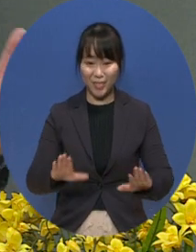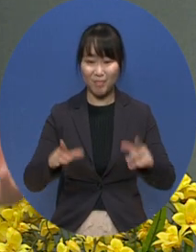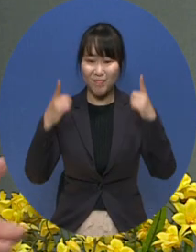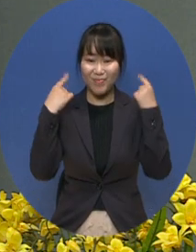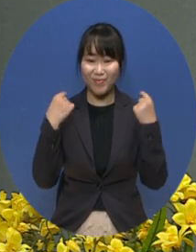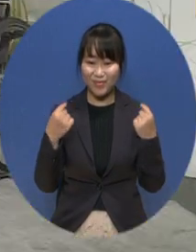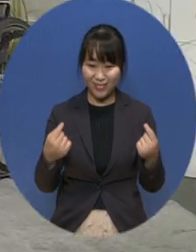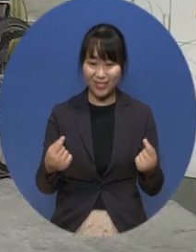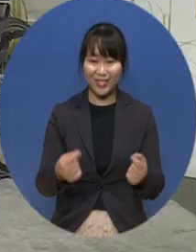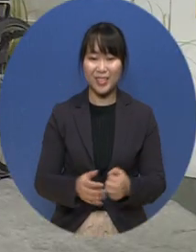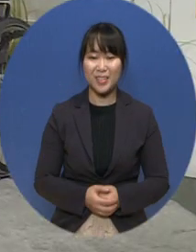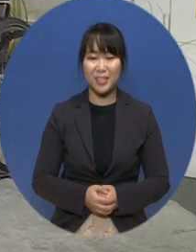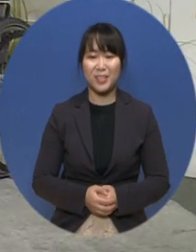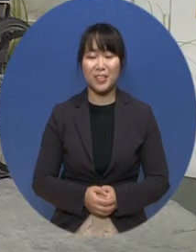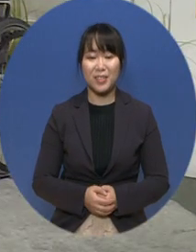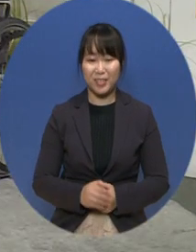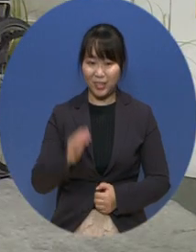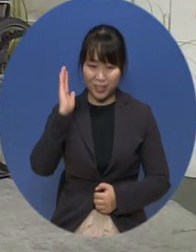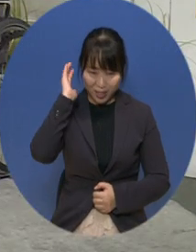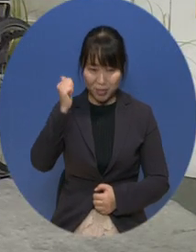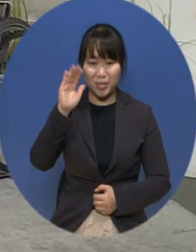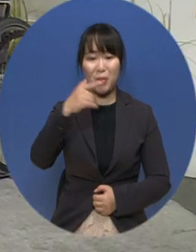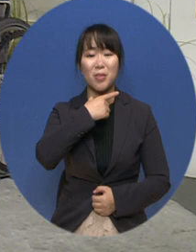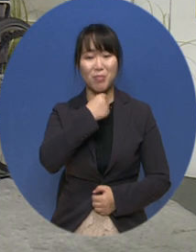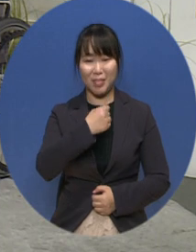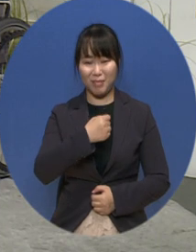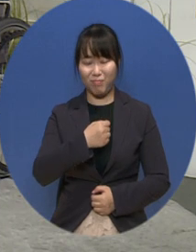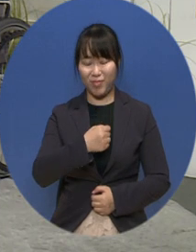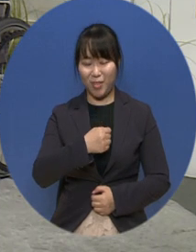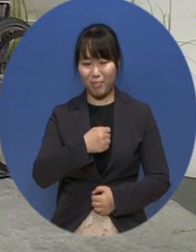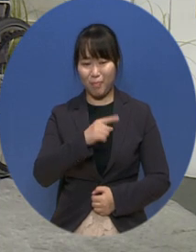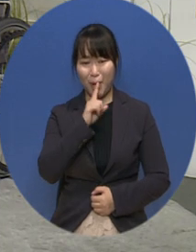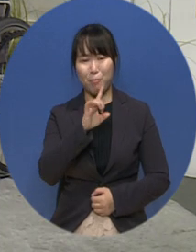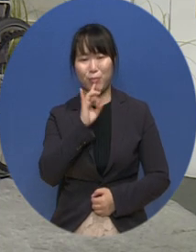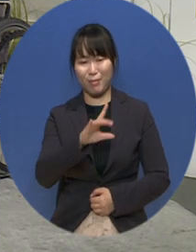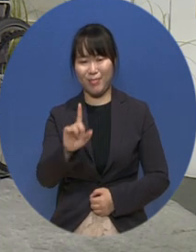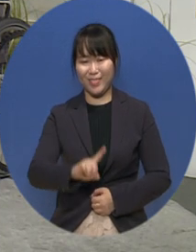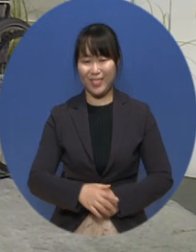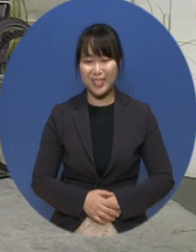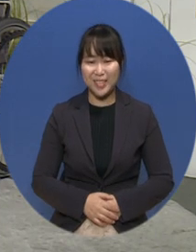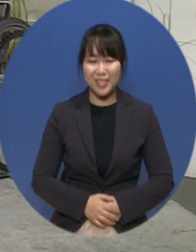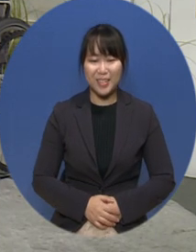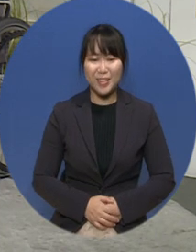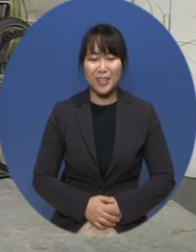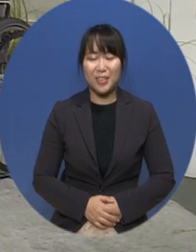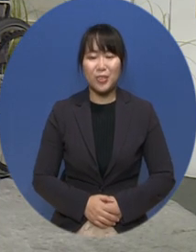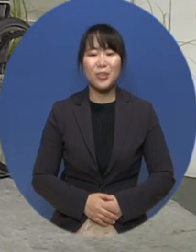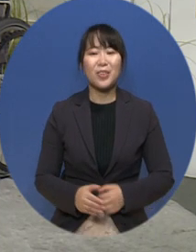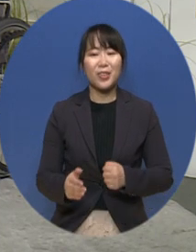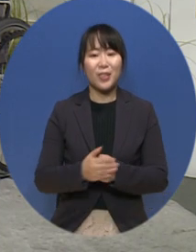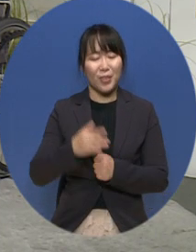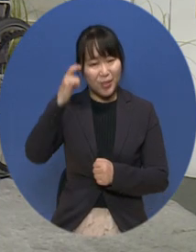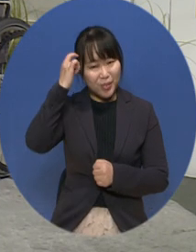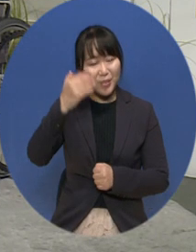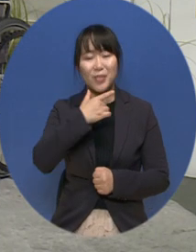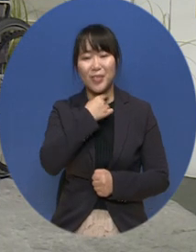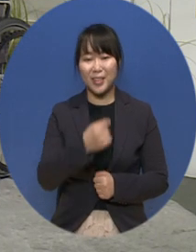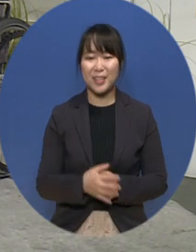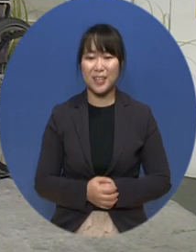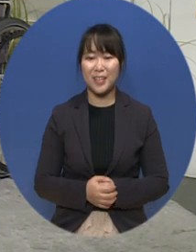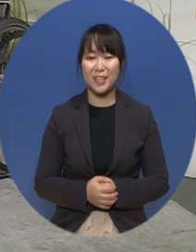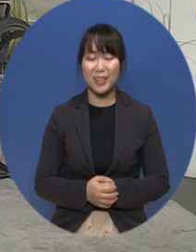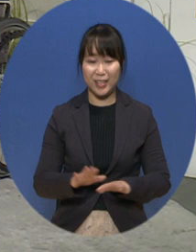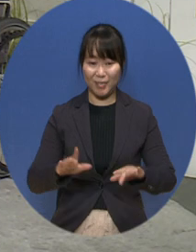지금도 편하게 없습니까 대통령이 되고 싶다 잊지못할 봤다 아 아 알 아니 근거입니다 조금 지우